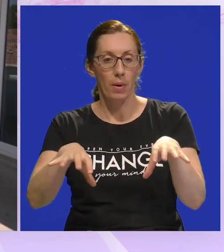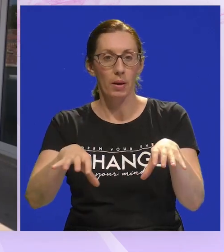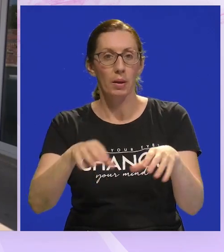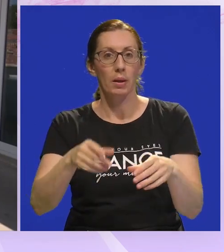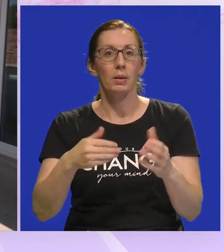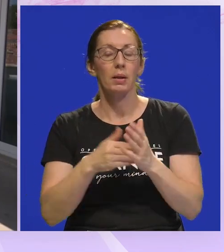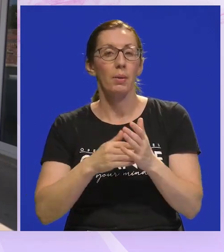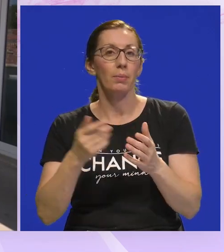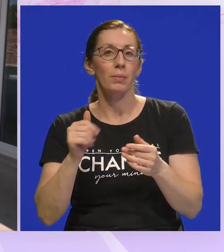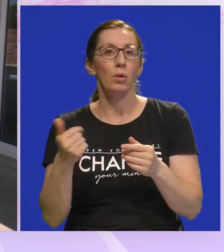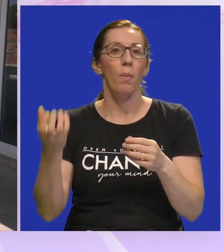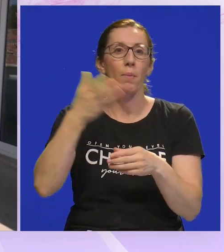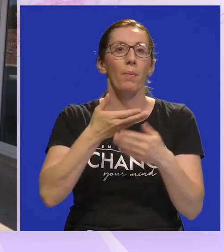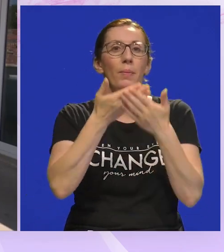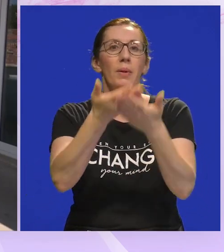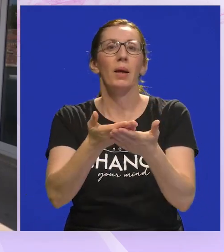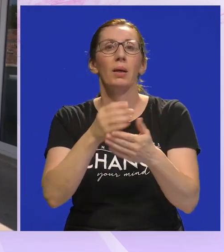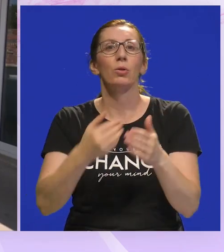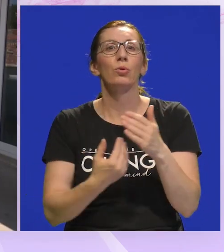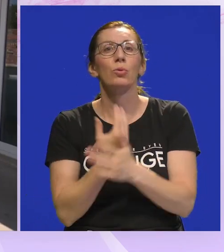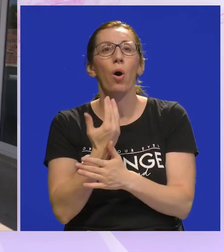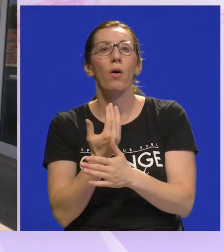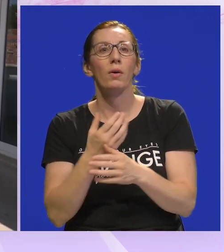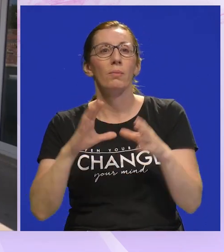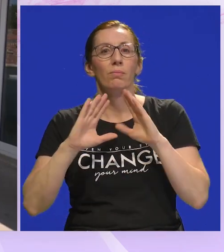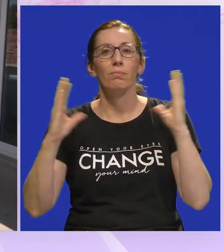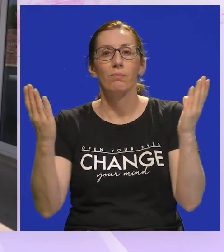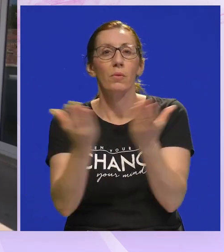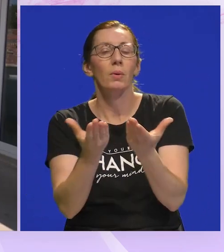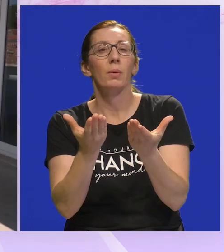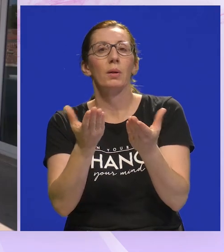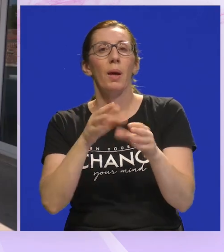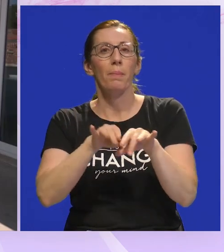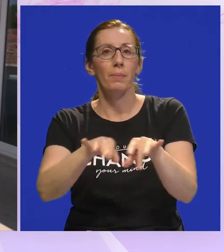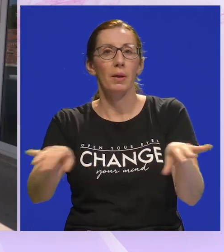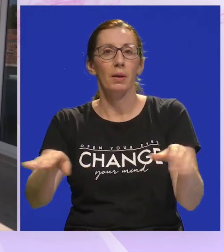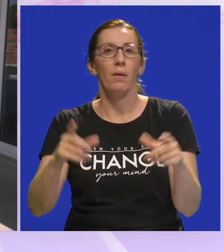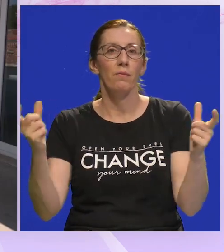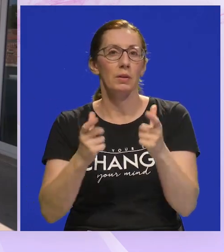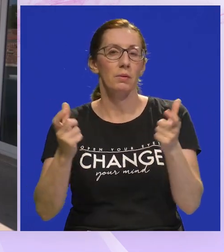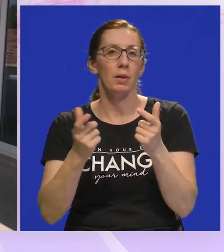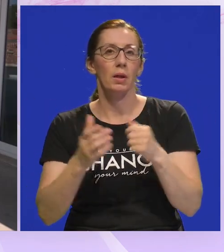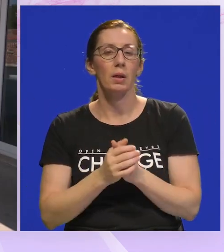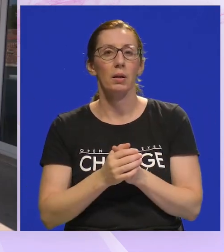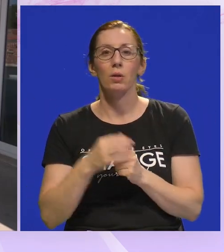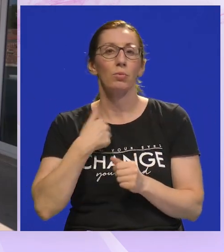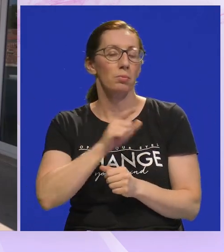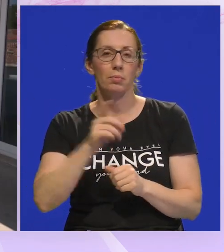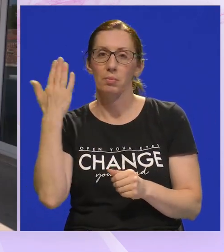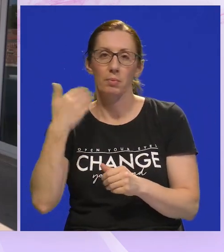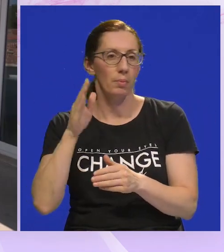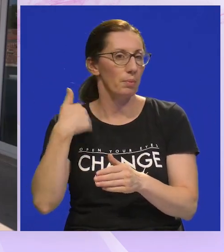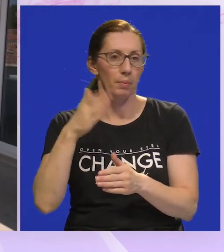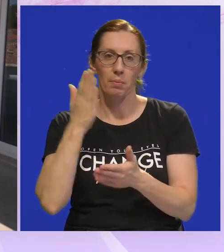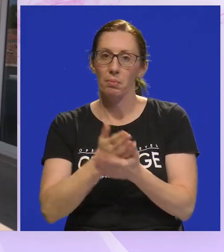na ovom prostoru gdje je ovo nedostajalo, dakle, pruži prilika za tim novim formatom jednog pijanističkog festivala. To